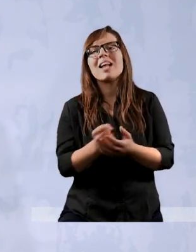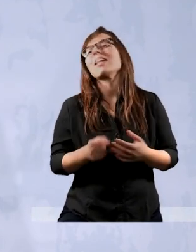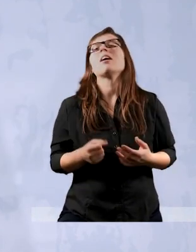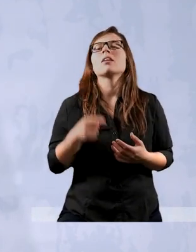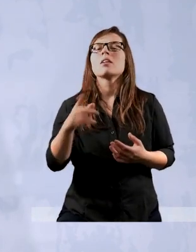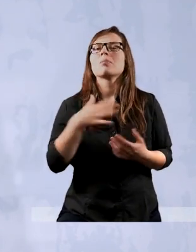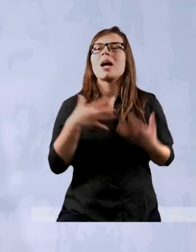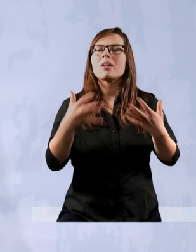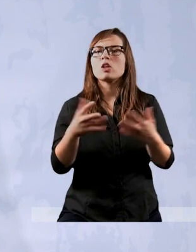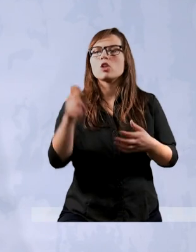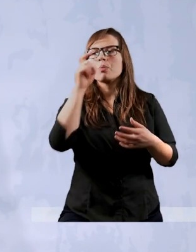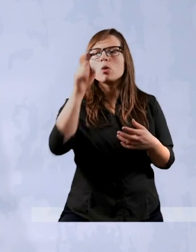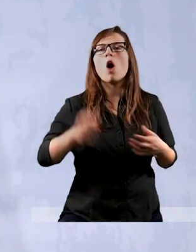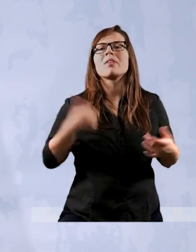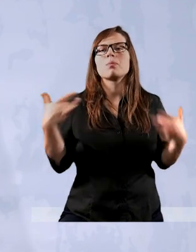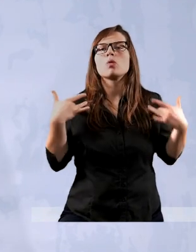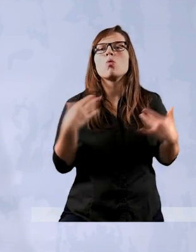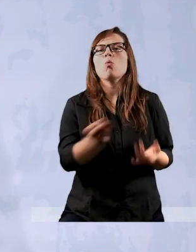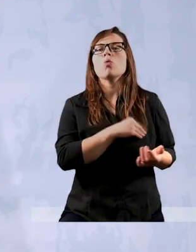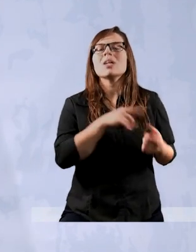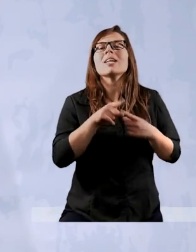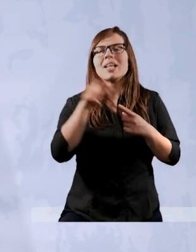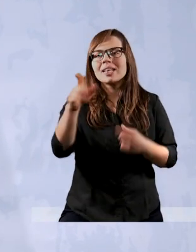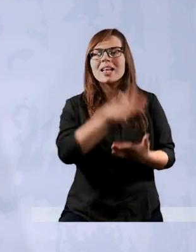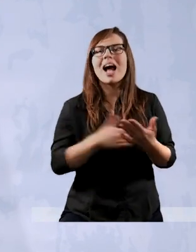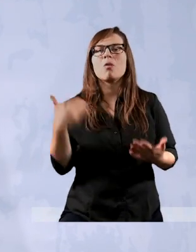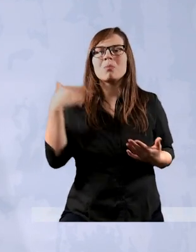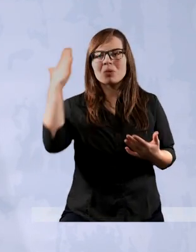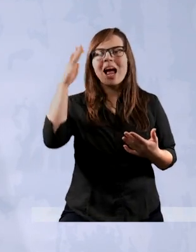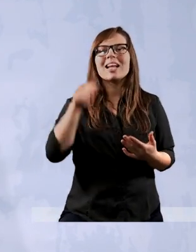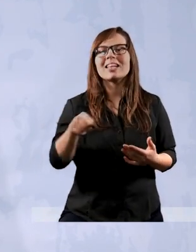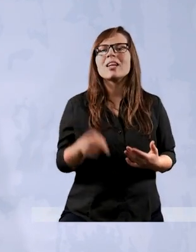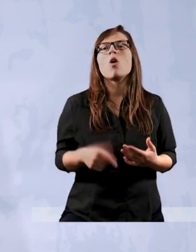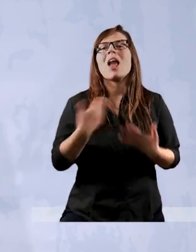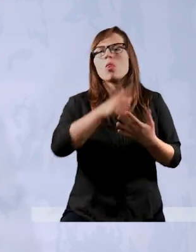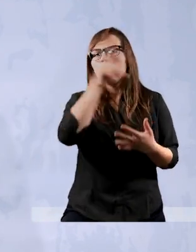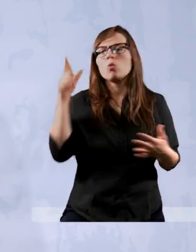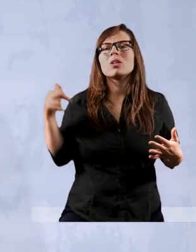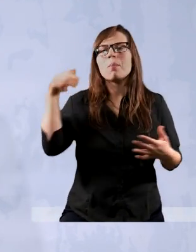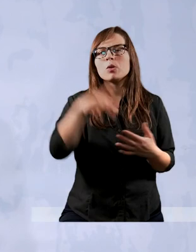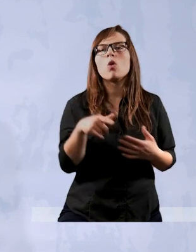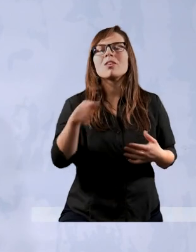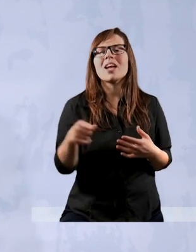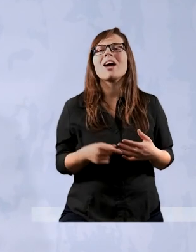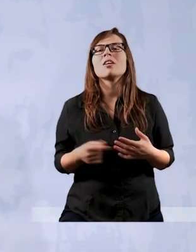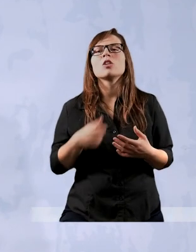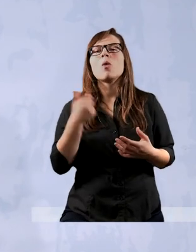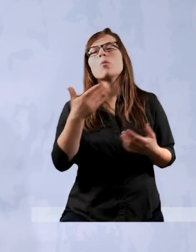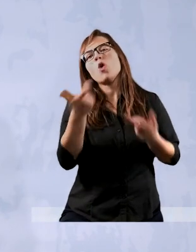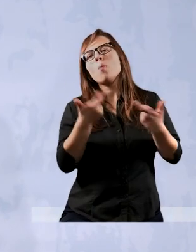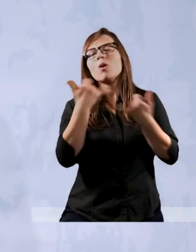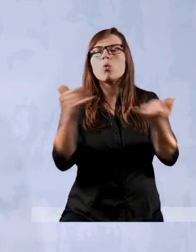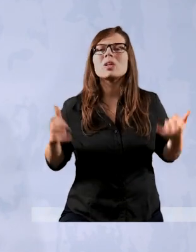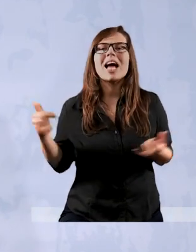mają zmierzać, żeby człowiek żył uczciwie. I ten naród też był znany z tego, dlatego ludzie przychodzili do nich, żeby robić